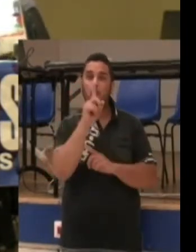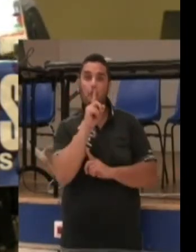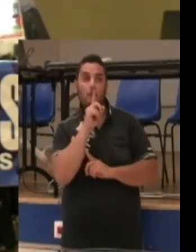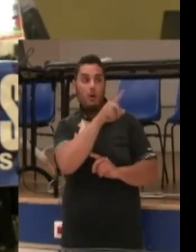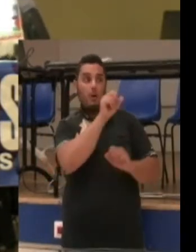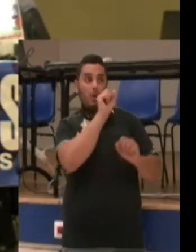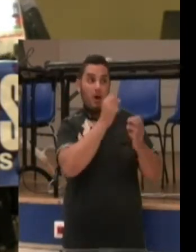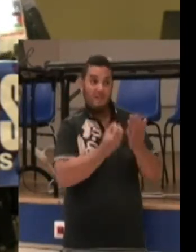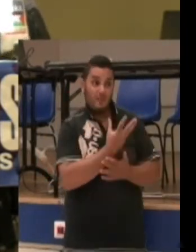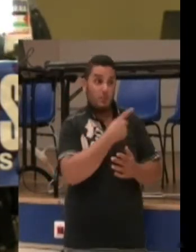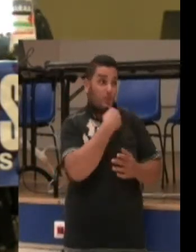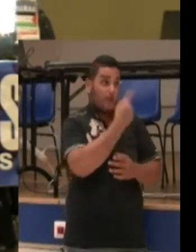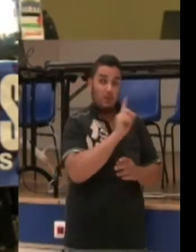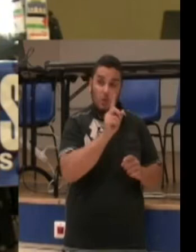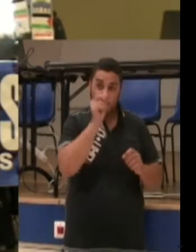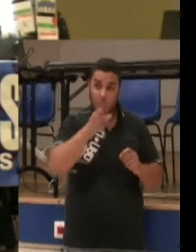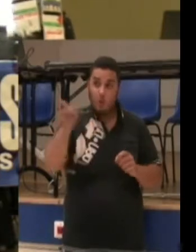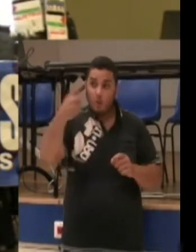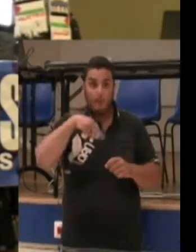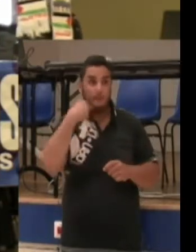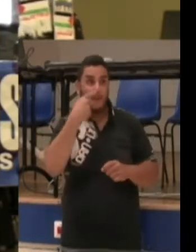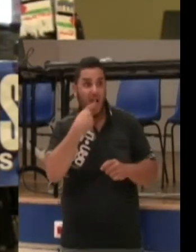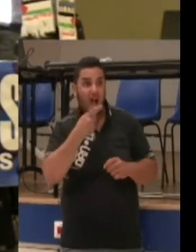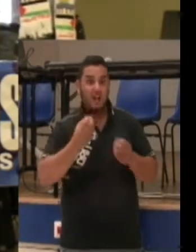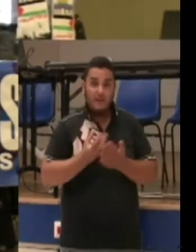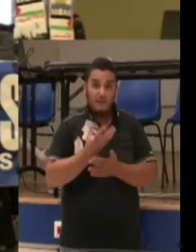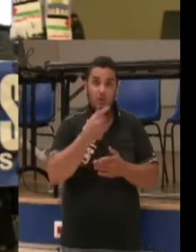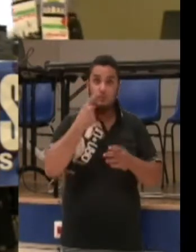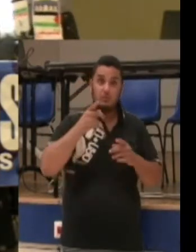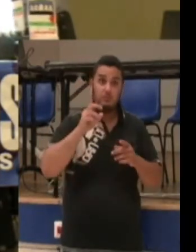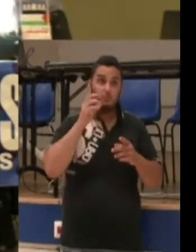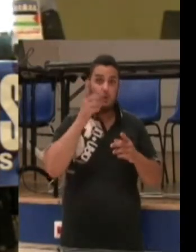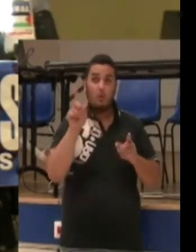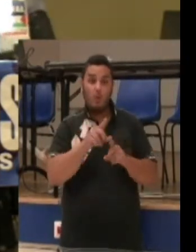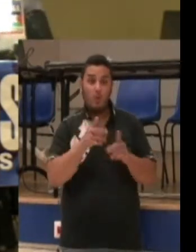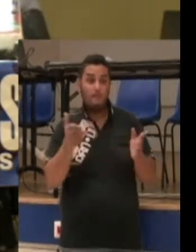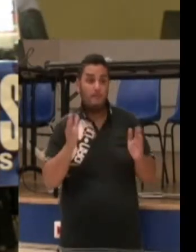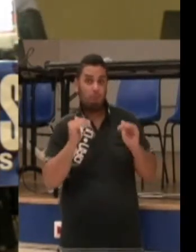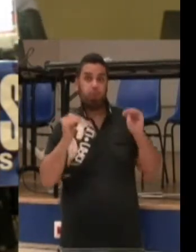Votre langue, vos langues sont la langue des agressés et